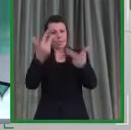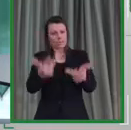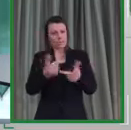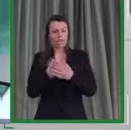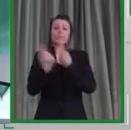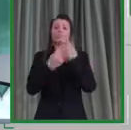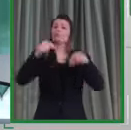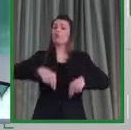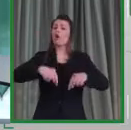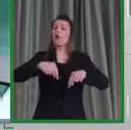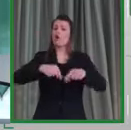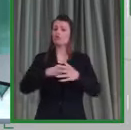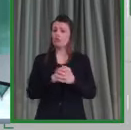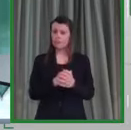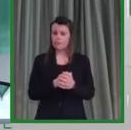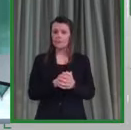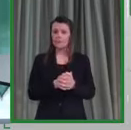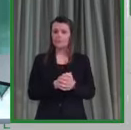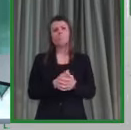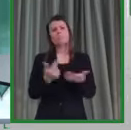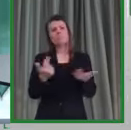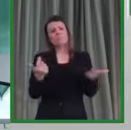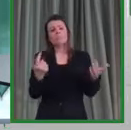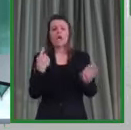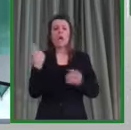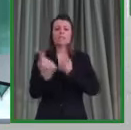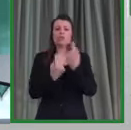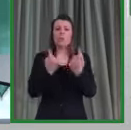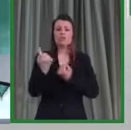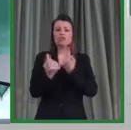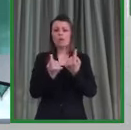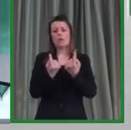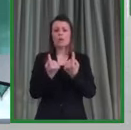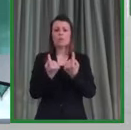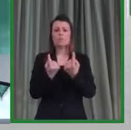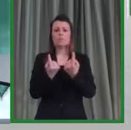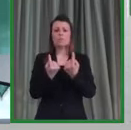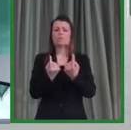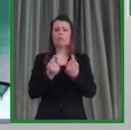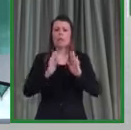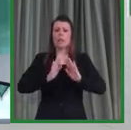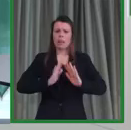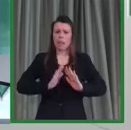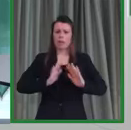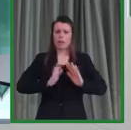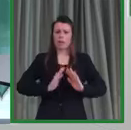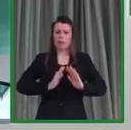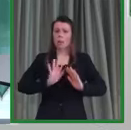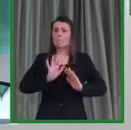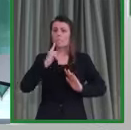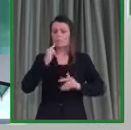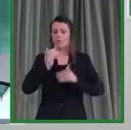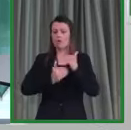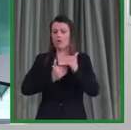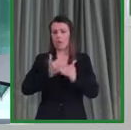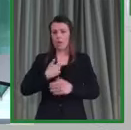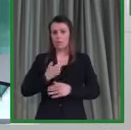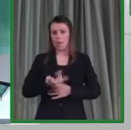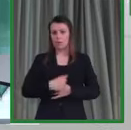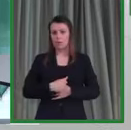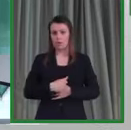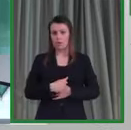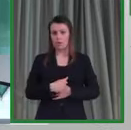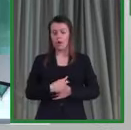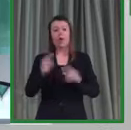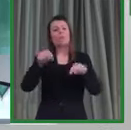che è una situazione che in costante lento ma costante miglioramento oggi anche i dati di